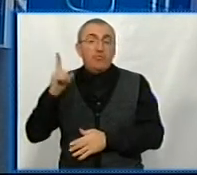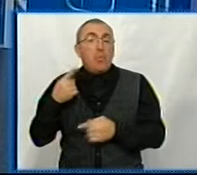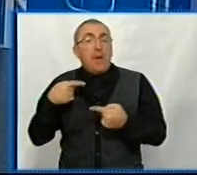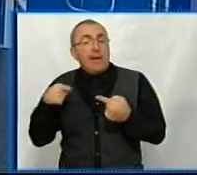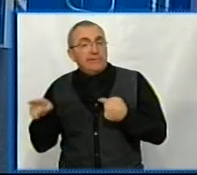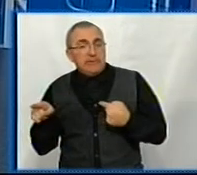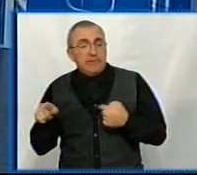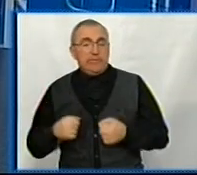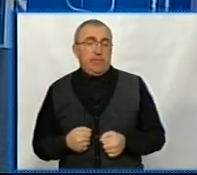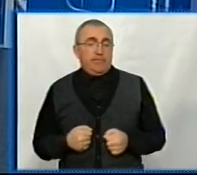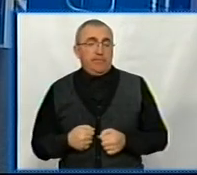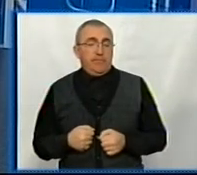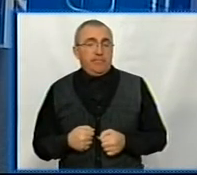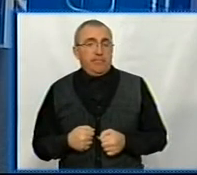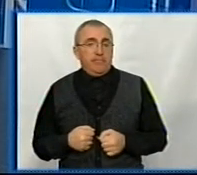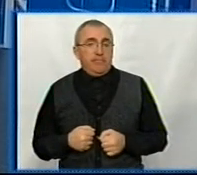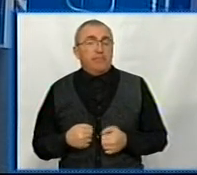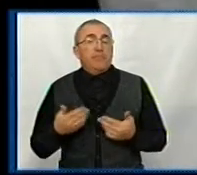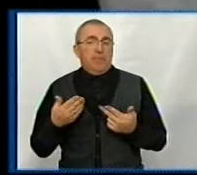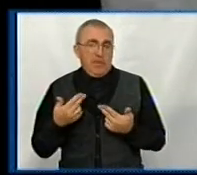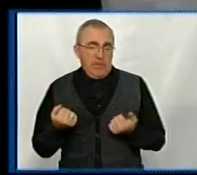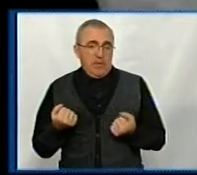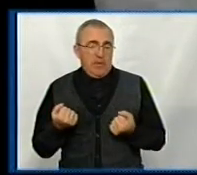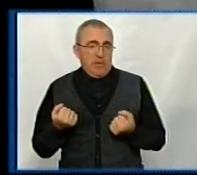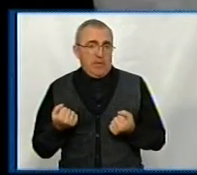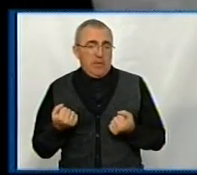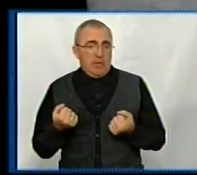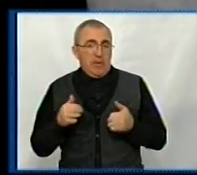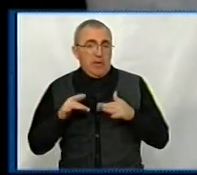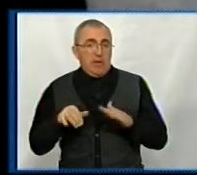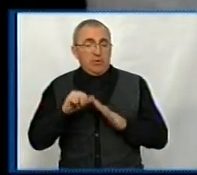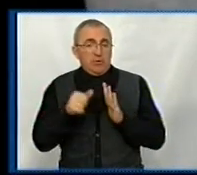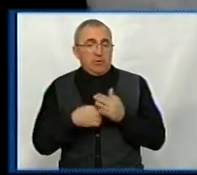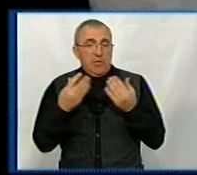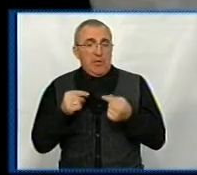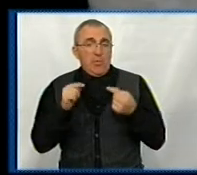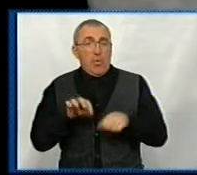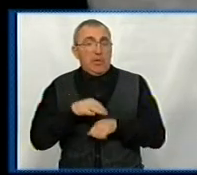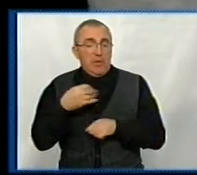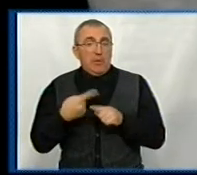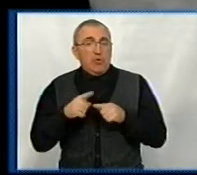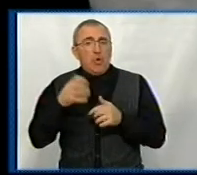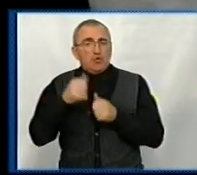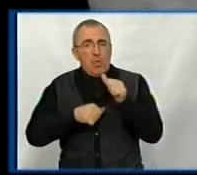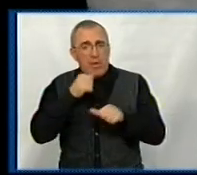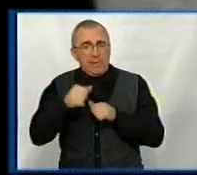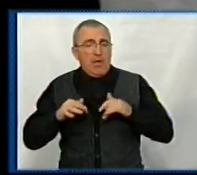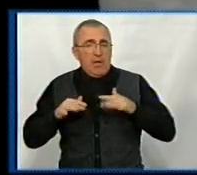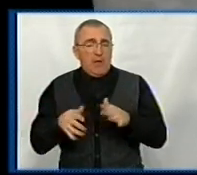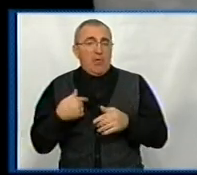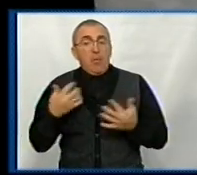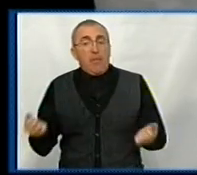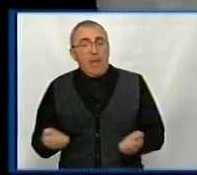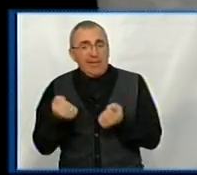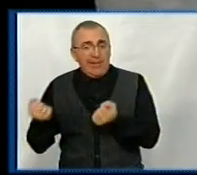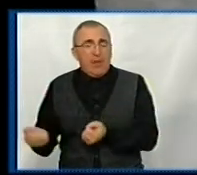різниця? Так, звичайно. Ну, акція «16 днів проти насильства» – це щорічна акція, да, яку